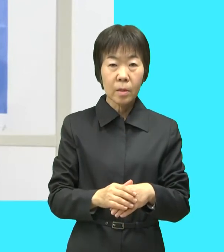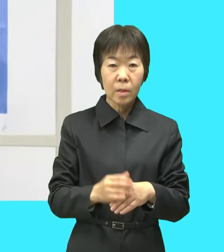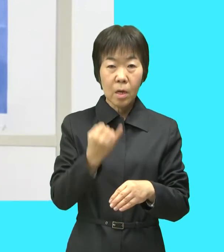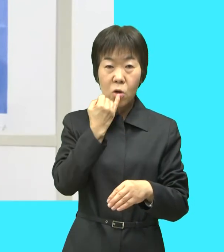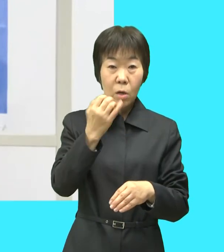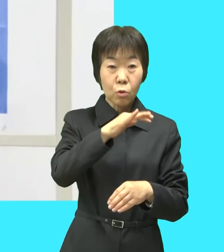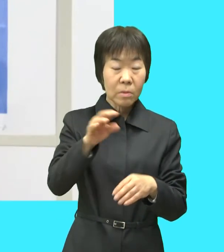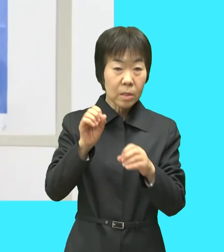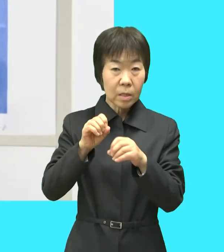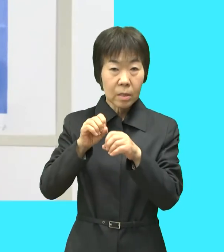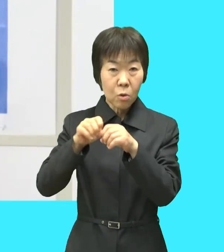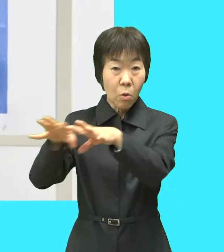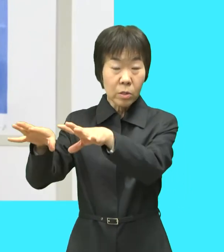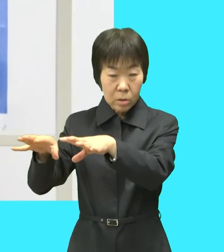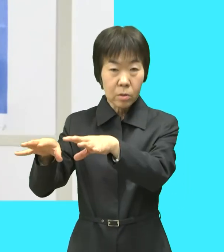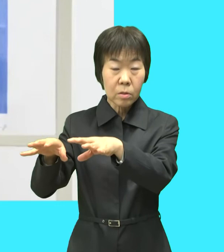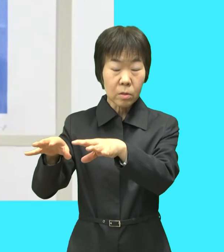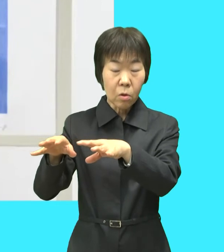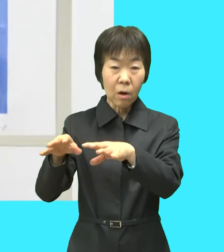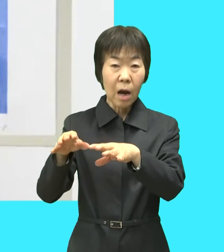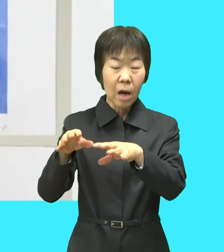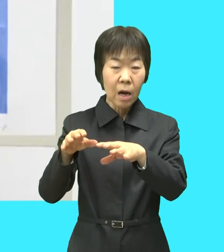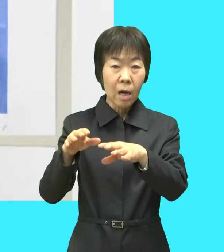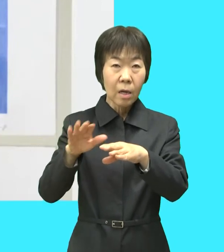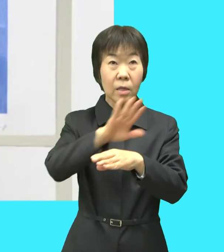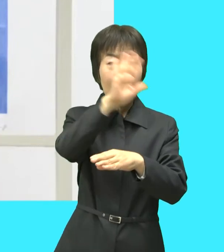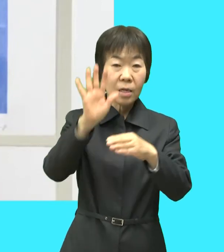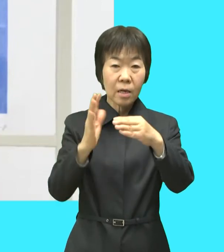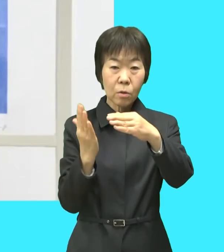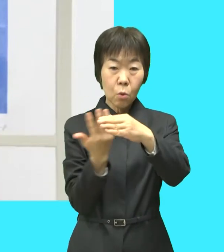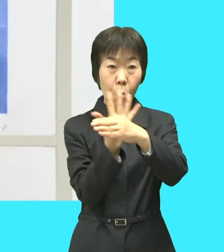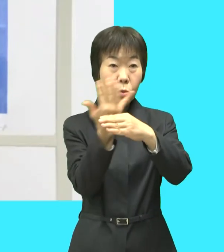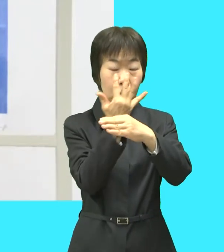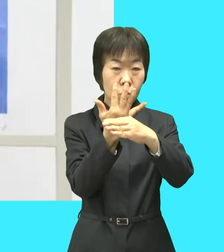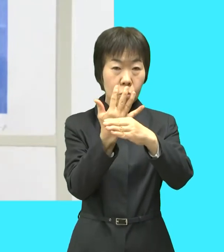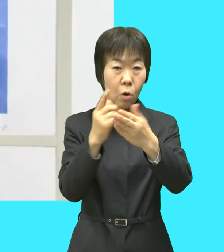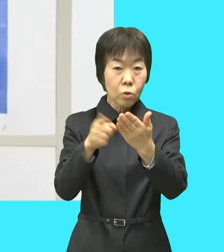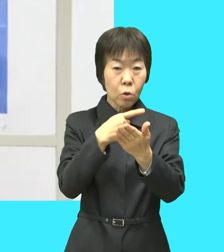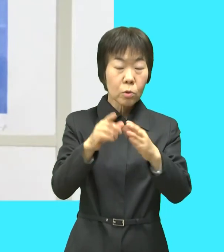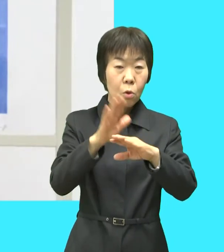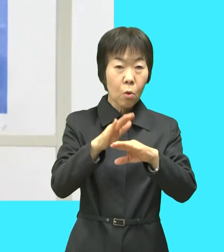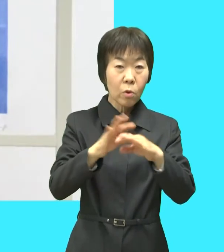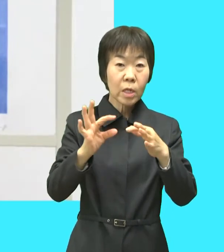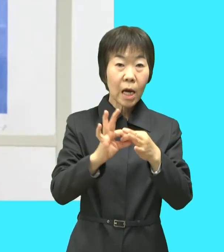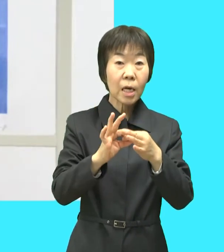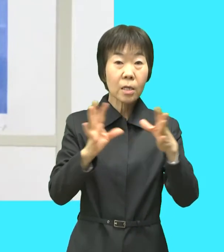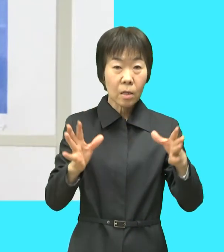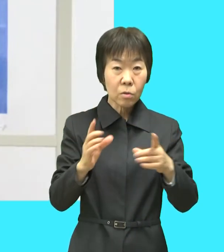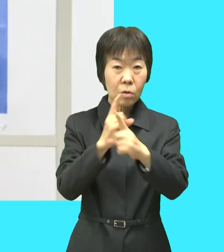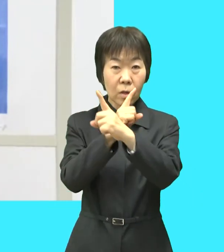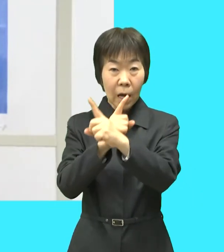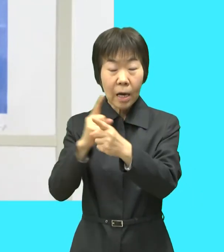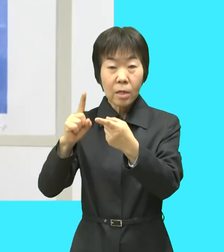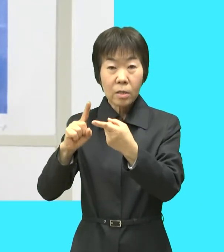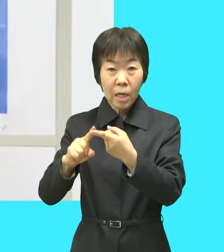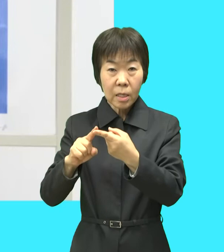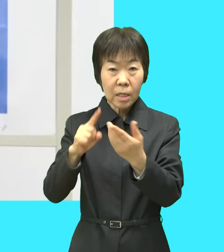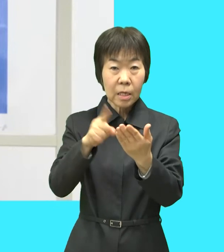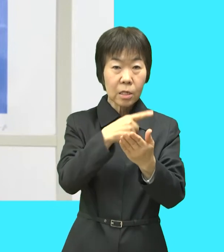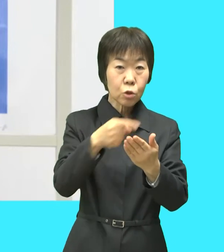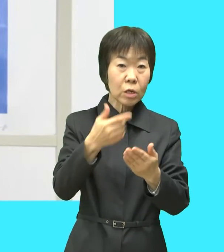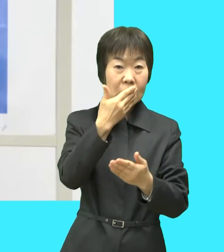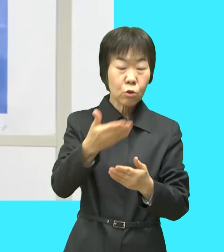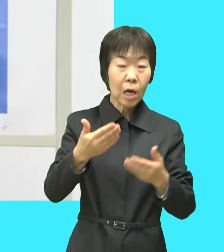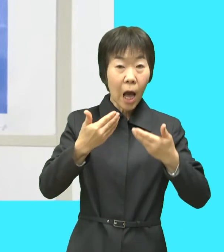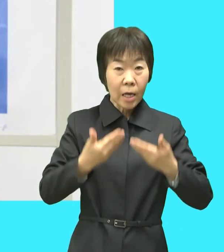海洋放出また大気中への放出その処分方法にかかわらず科学的にいくらその処理水が安全だと言